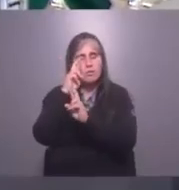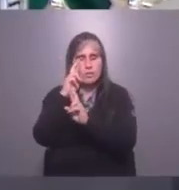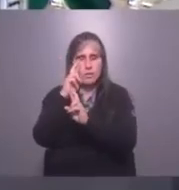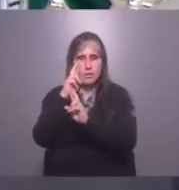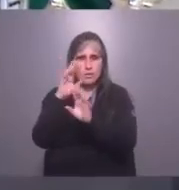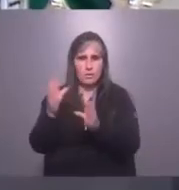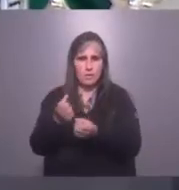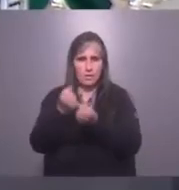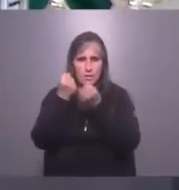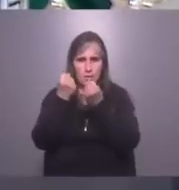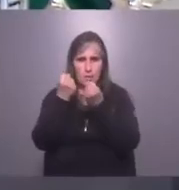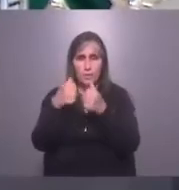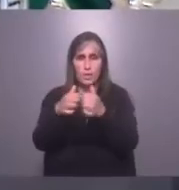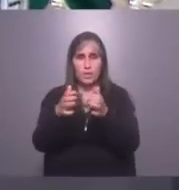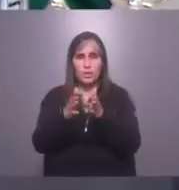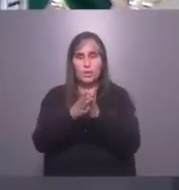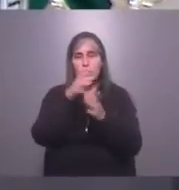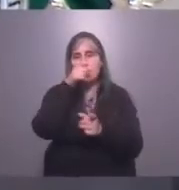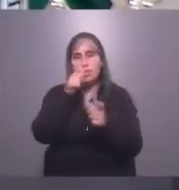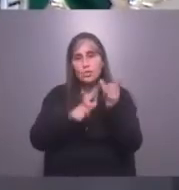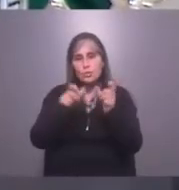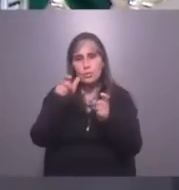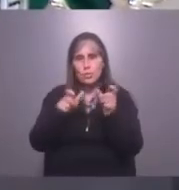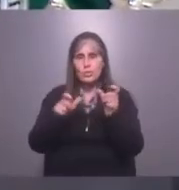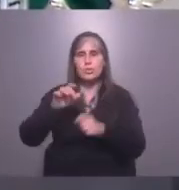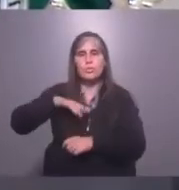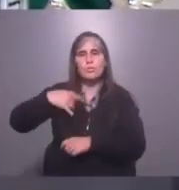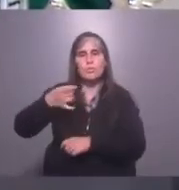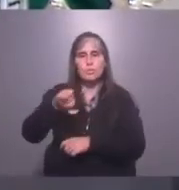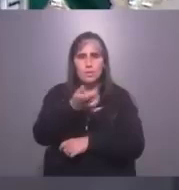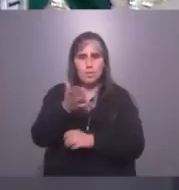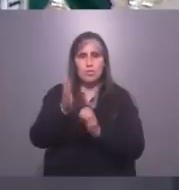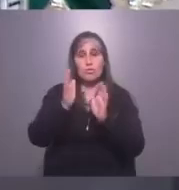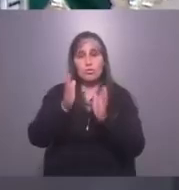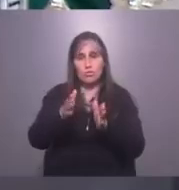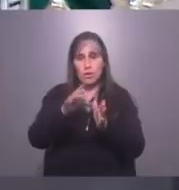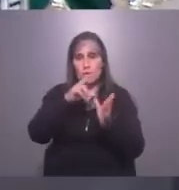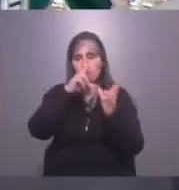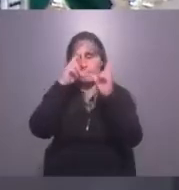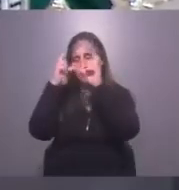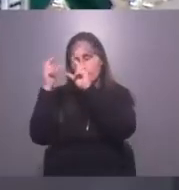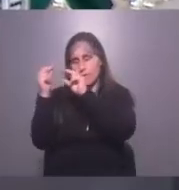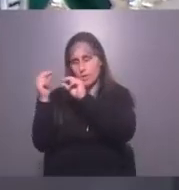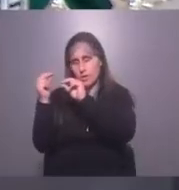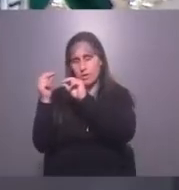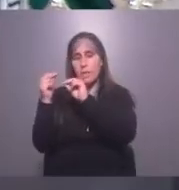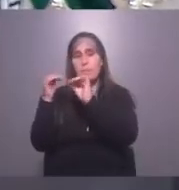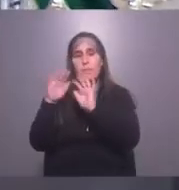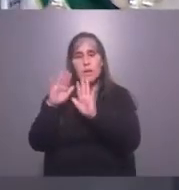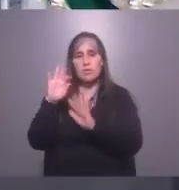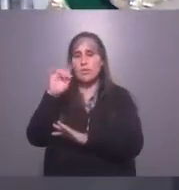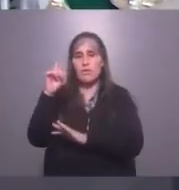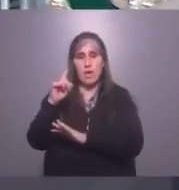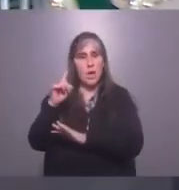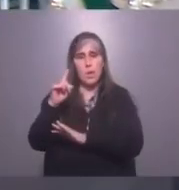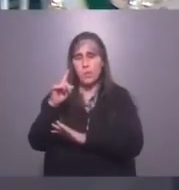risurrezione e di tutti i defunti che si affidano alla tua clemenza. Ammettili a